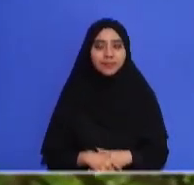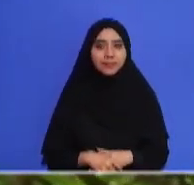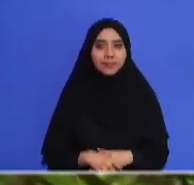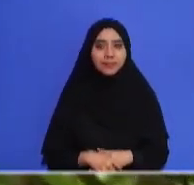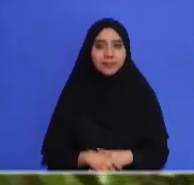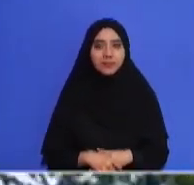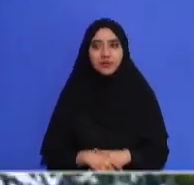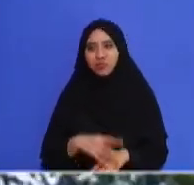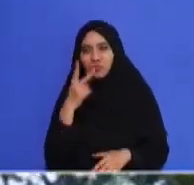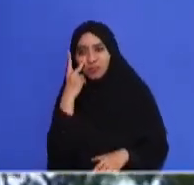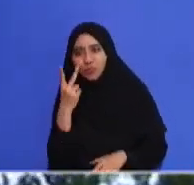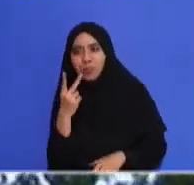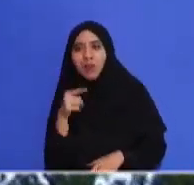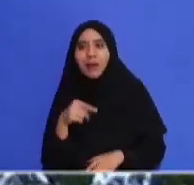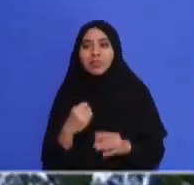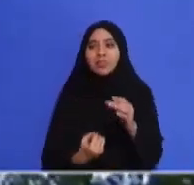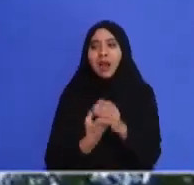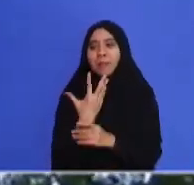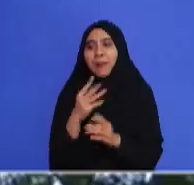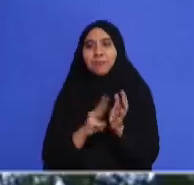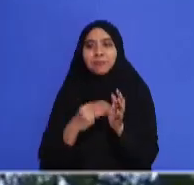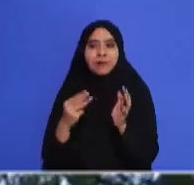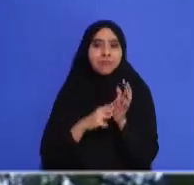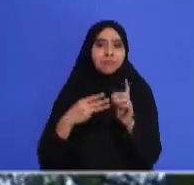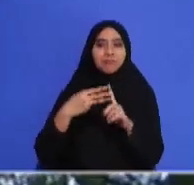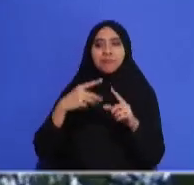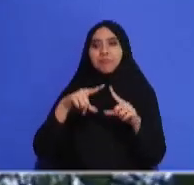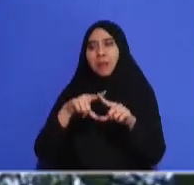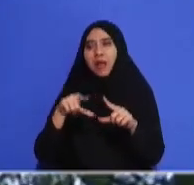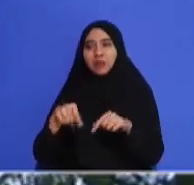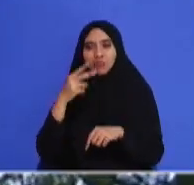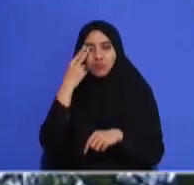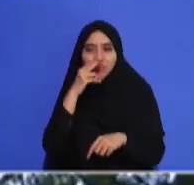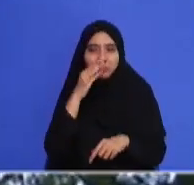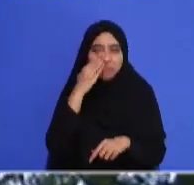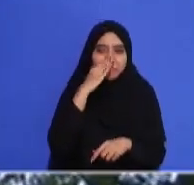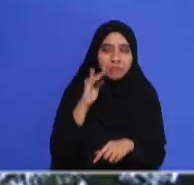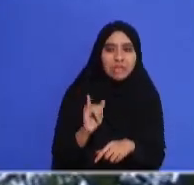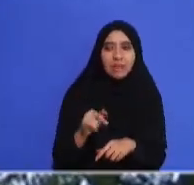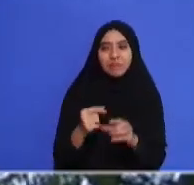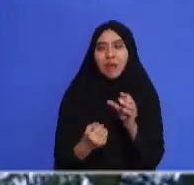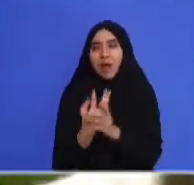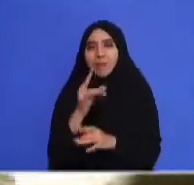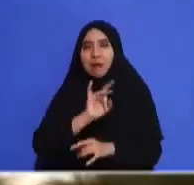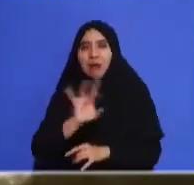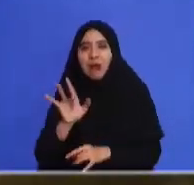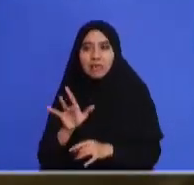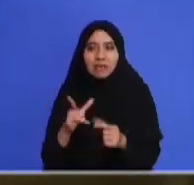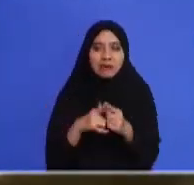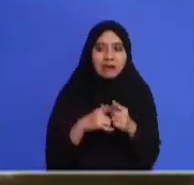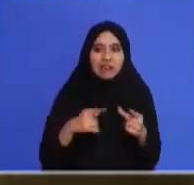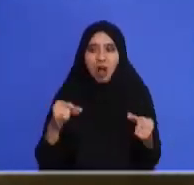Satliraman taneman mimbo pancen meh sami kalian mindi nanging kemawon taneman menika ronipun langkung kandel, rengket